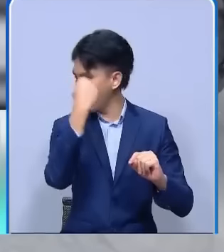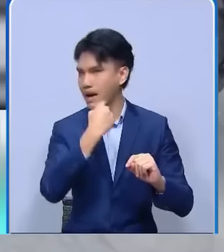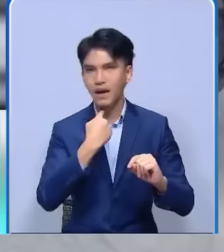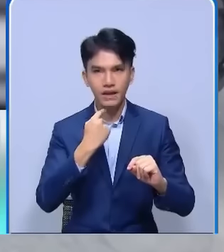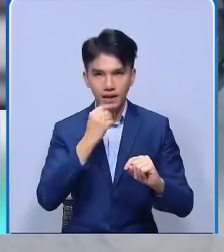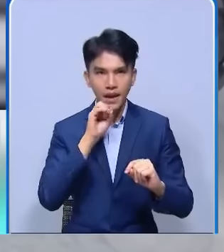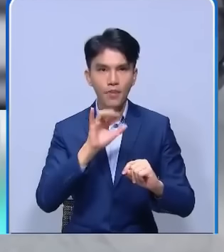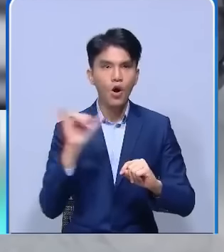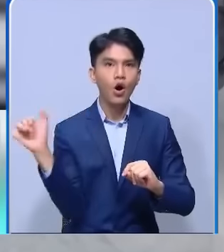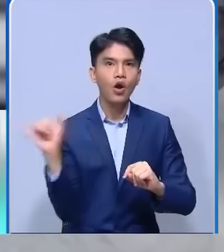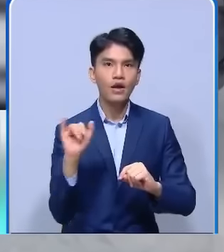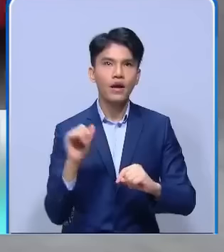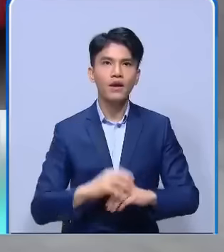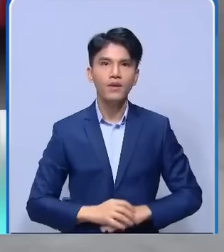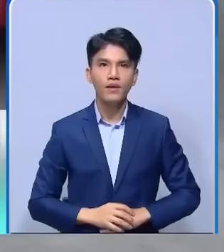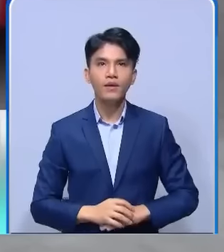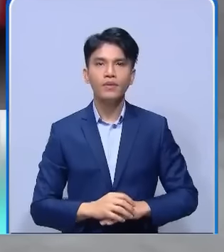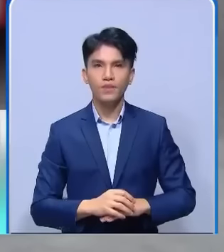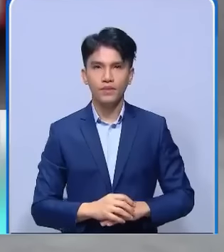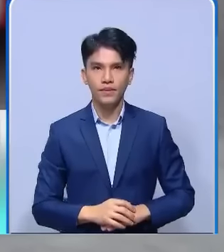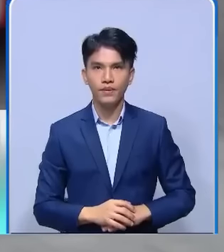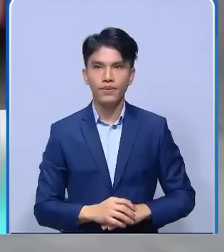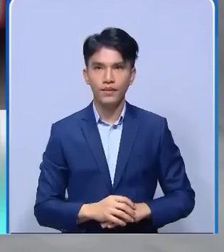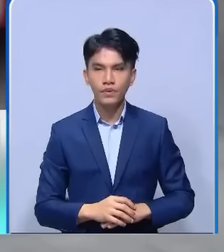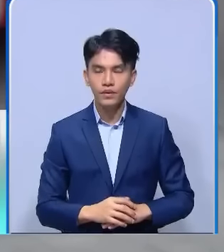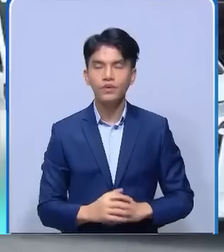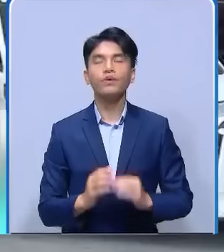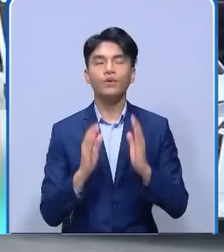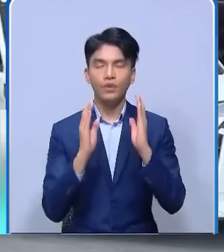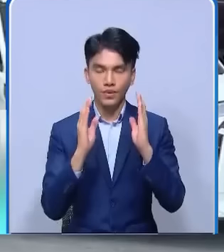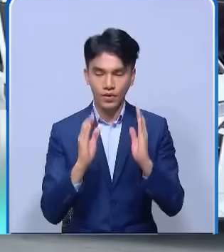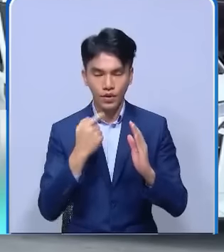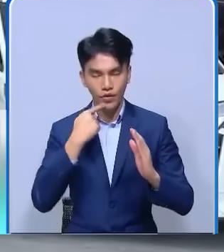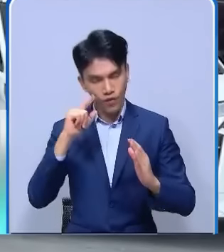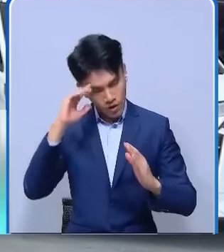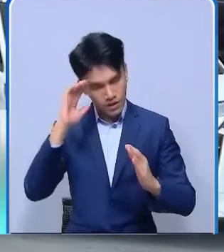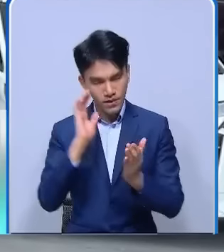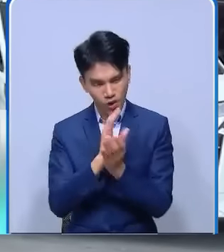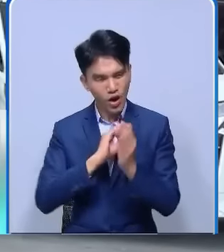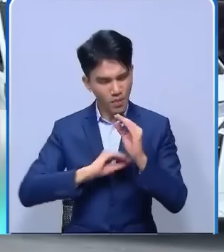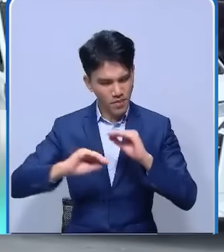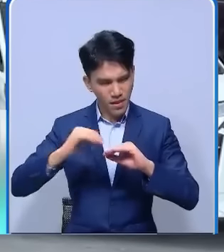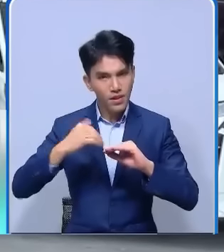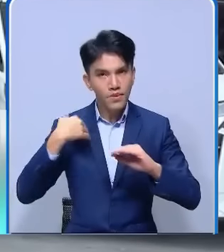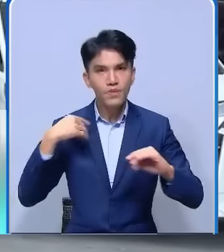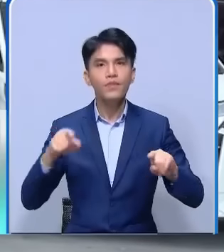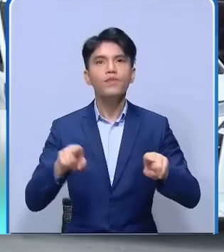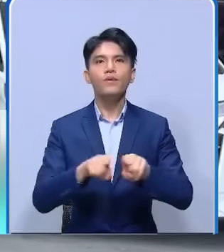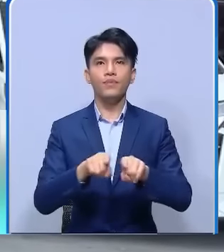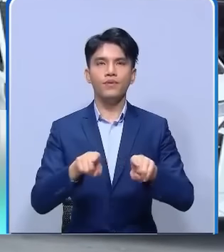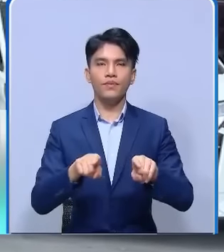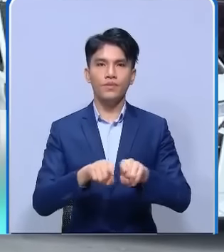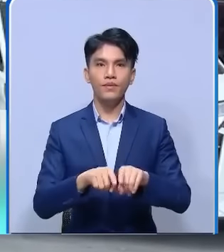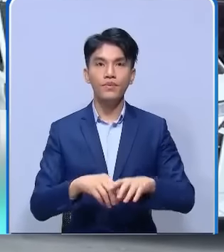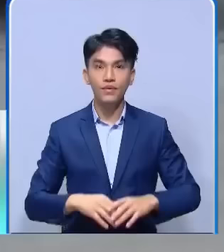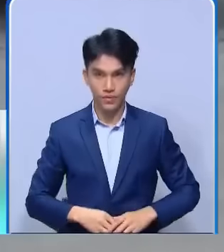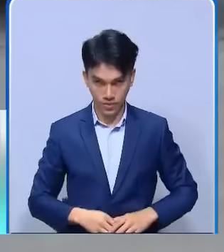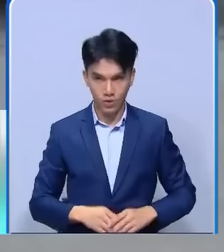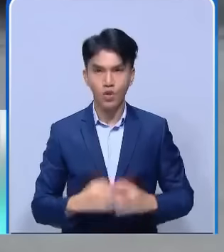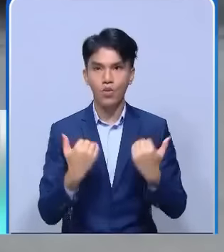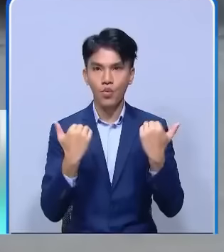ส่วนฝ้าของผู้เสียหายเองนั้นนะคะก็มาทยอยรับคิวเพื่อเข้าแจ้งความตั้งแต่ช่วงเช้าตรู่ค่ะและน่าจะทยอยมาเพิ่มมากขึ้นช่วงสายของ